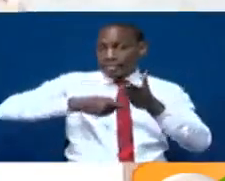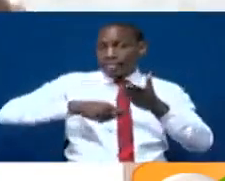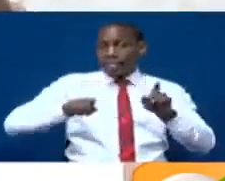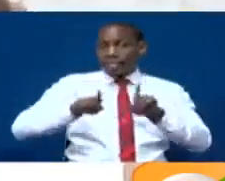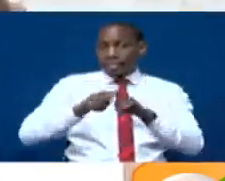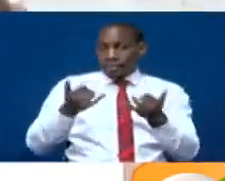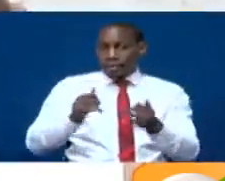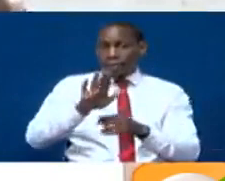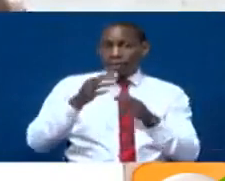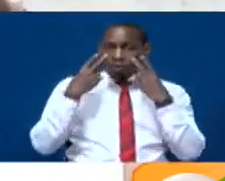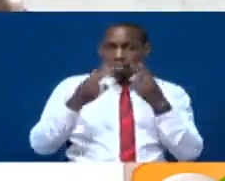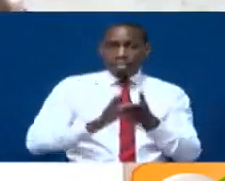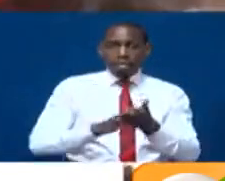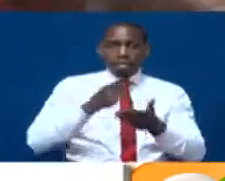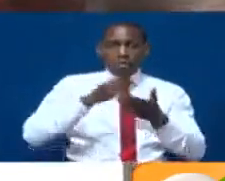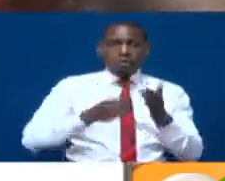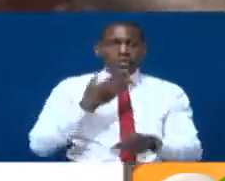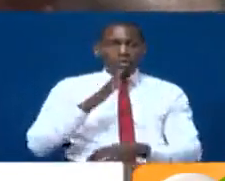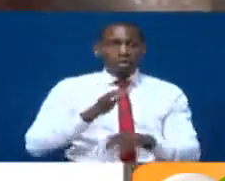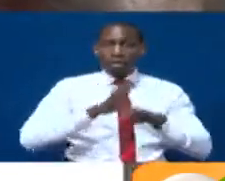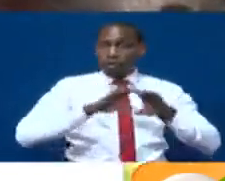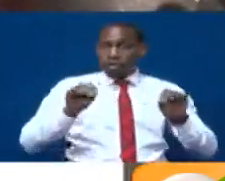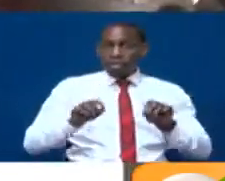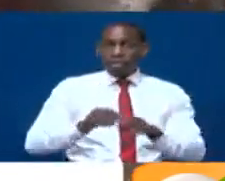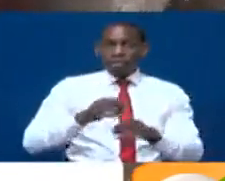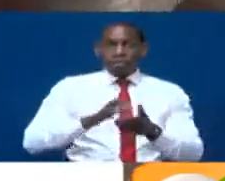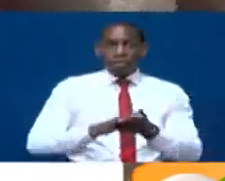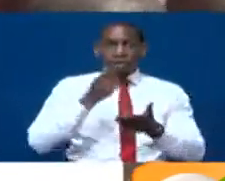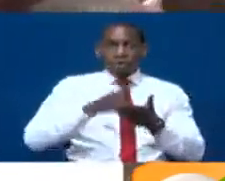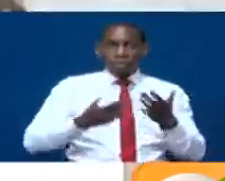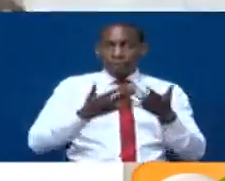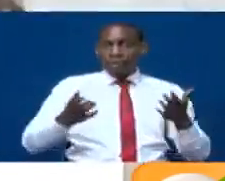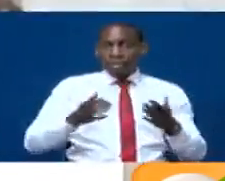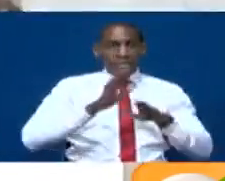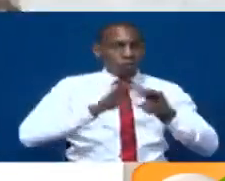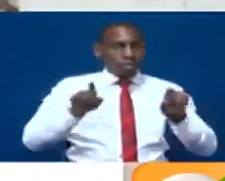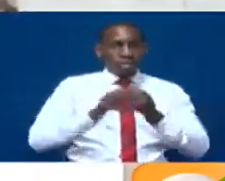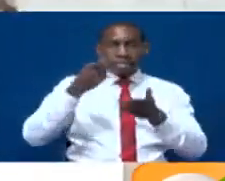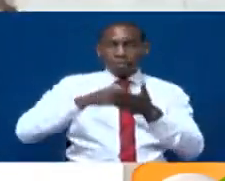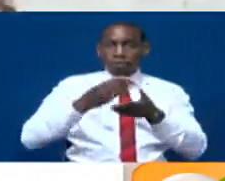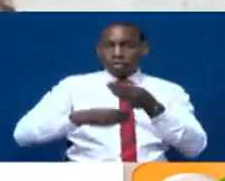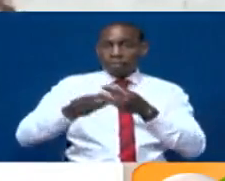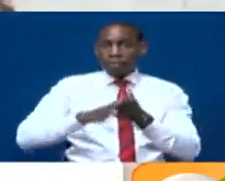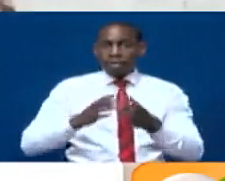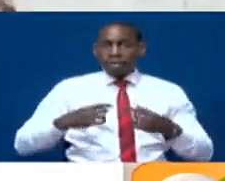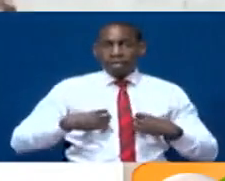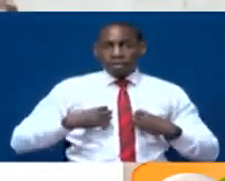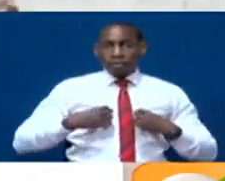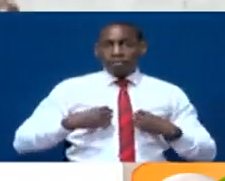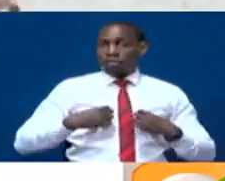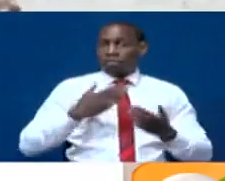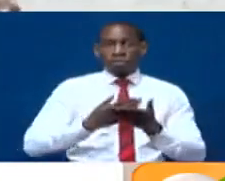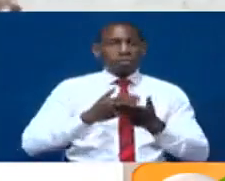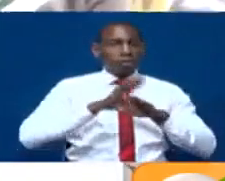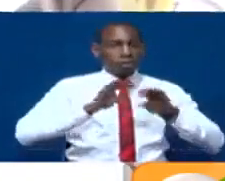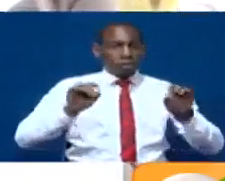kwa sababu unaona bei ya sukari imeharibika, bei ya chakula imeharibika, hata bei ya kununua nguo ya nguo